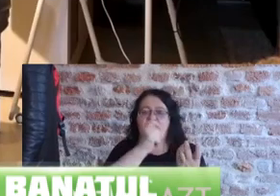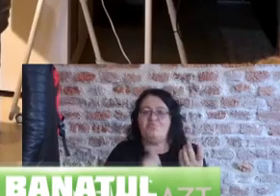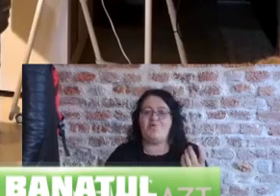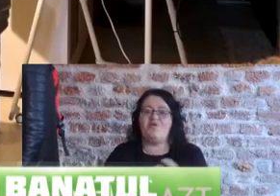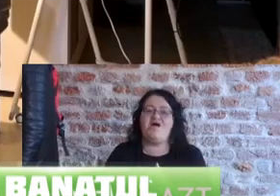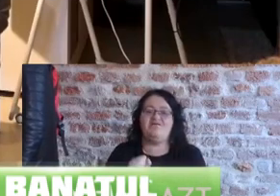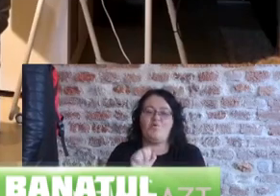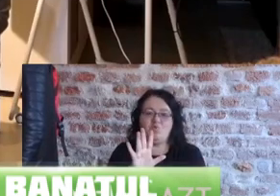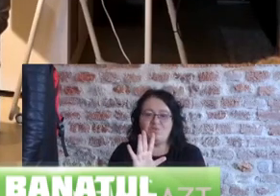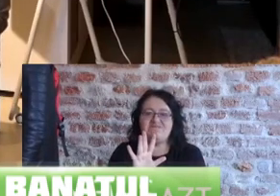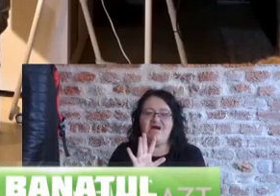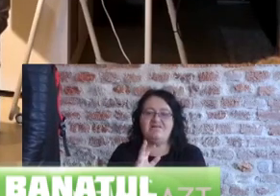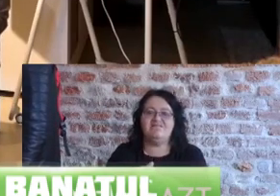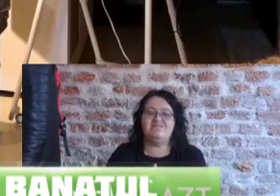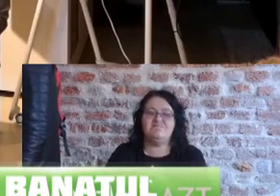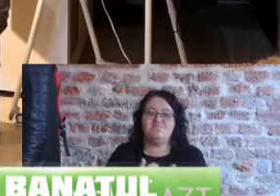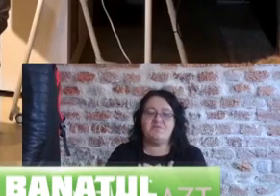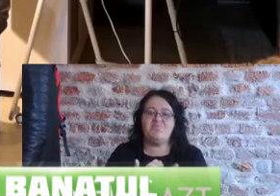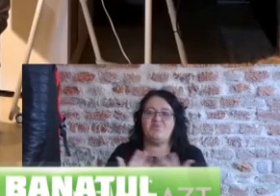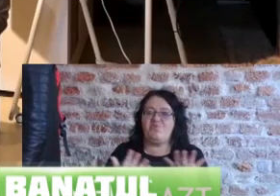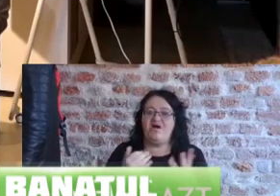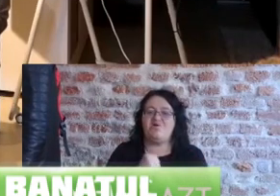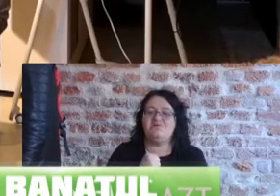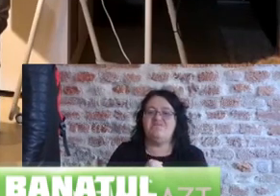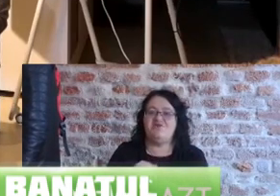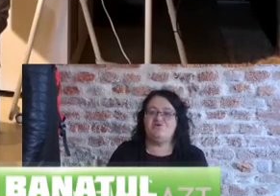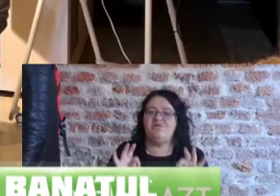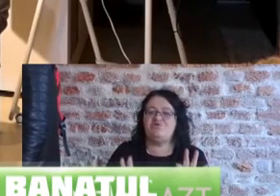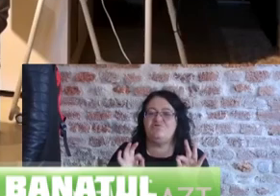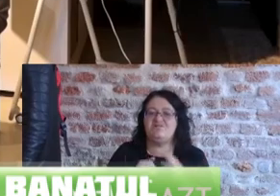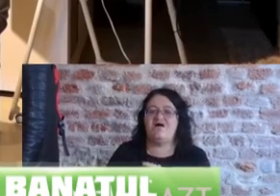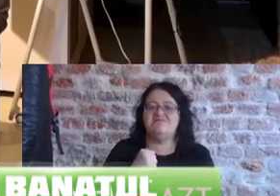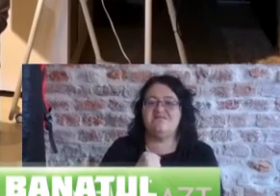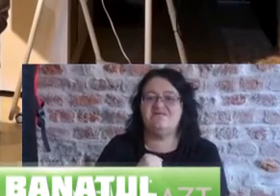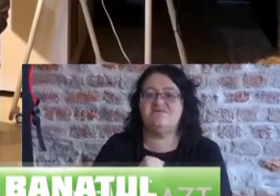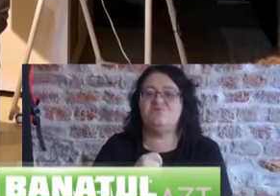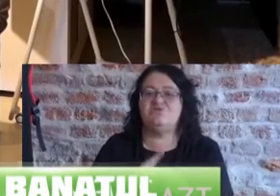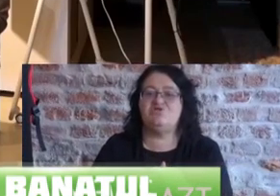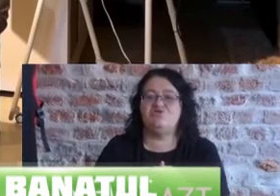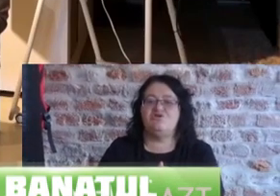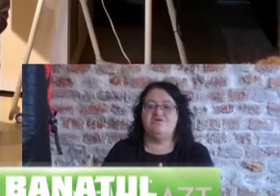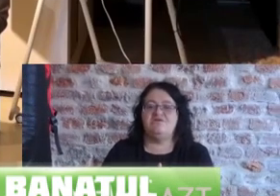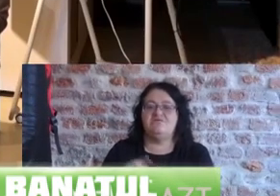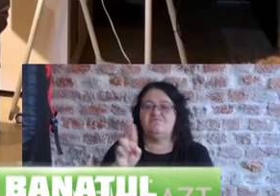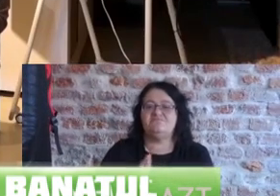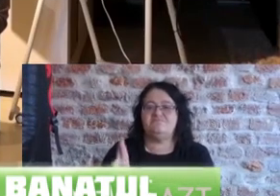proiect autorizat pentru care o să facem o licitație de execuție și vom